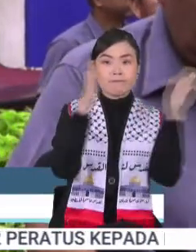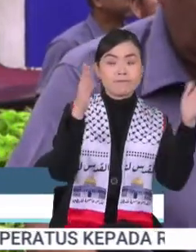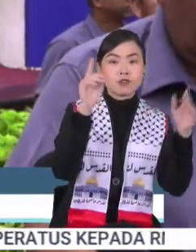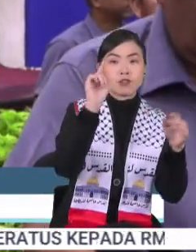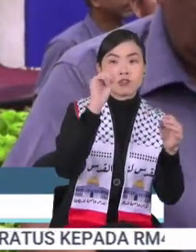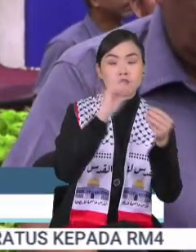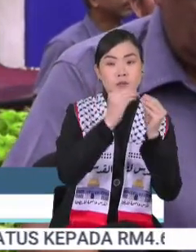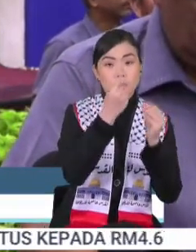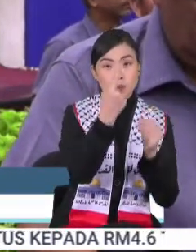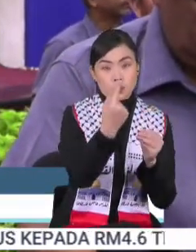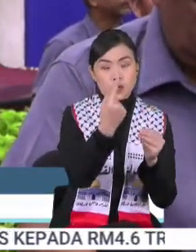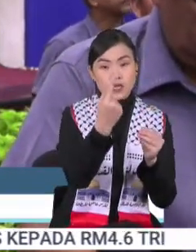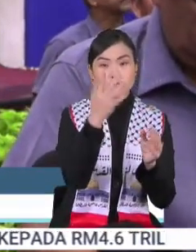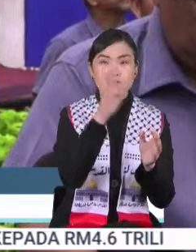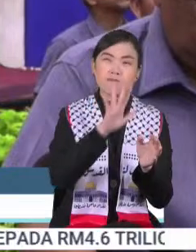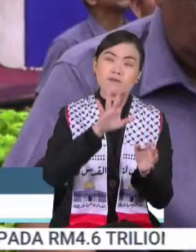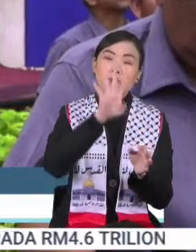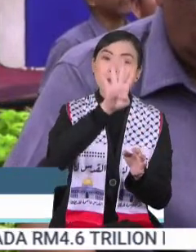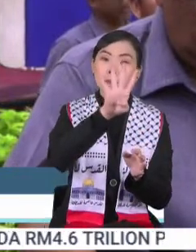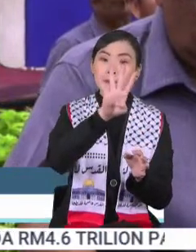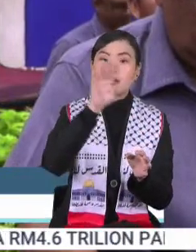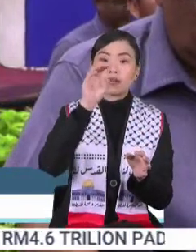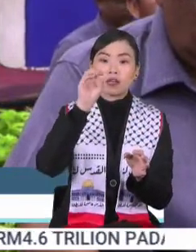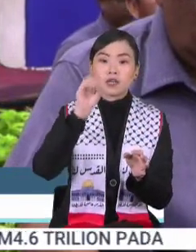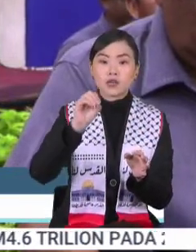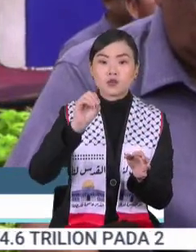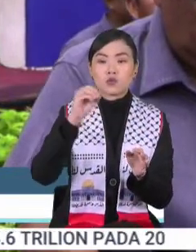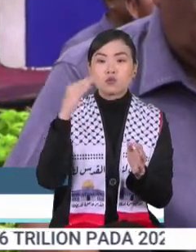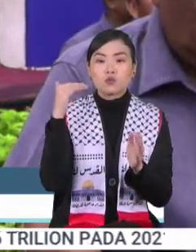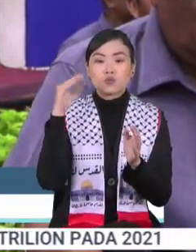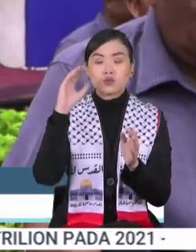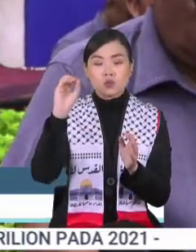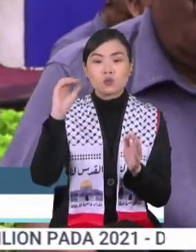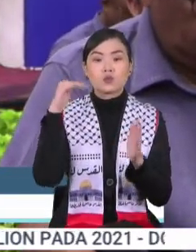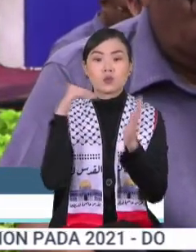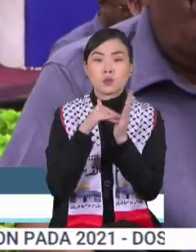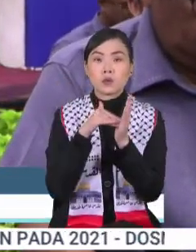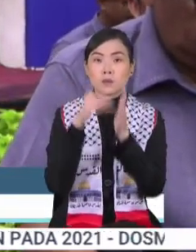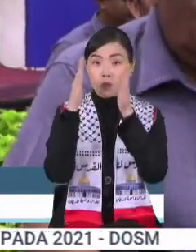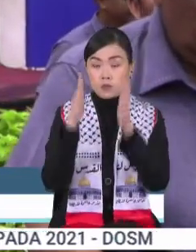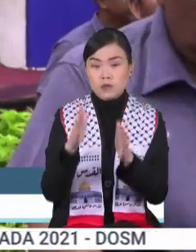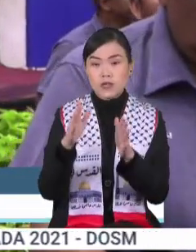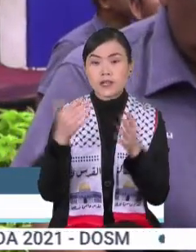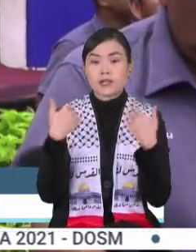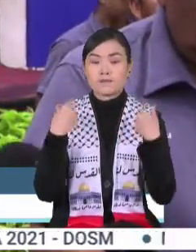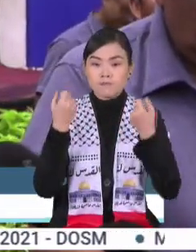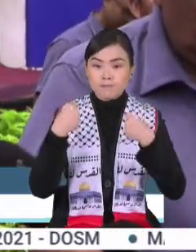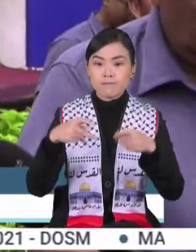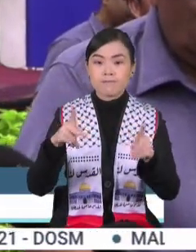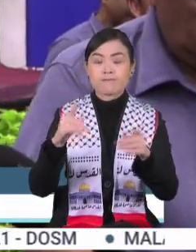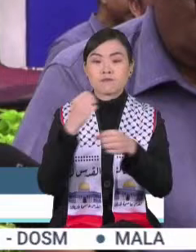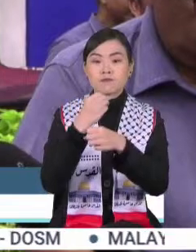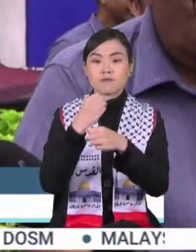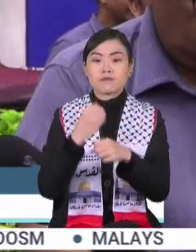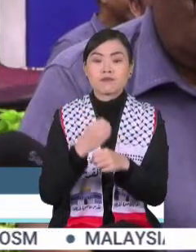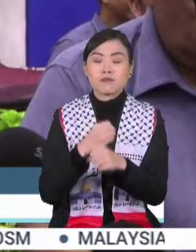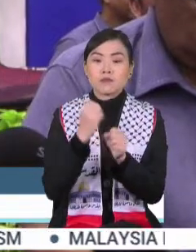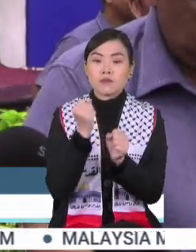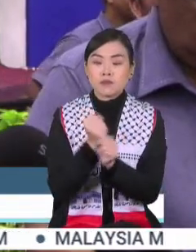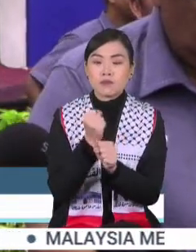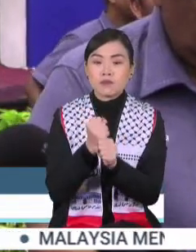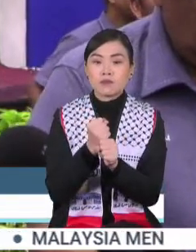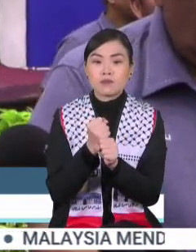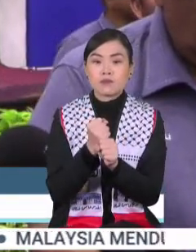dijangka lebih kurang 450 orang peluang pekerjaan kemudian dia ada fasa kedua yang dinamakan pembinaan